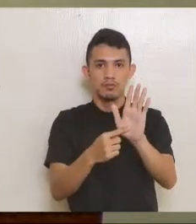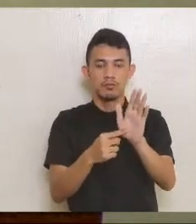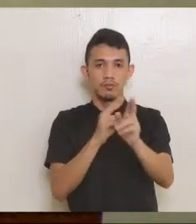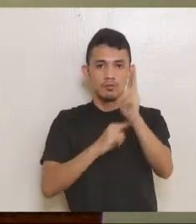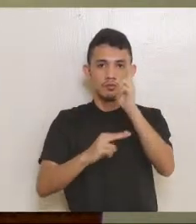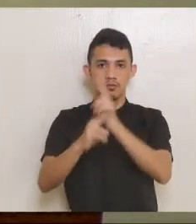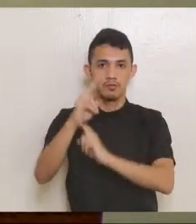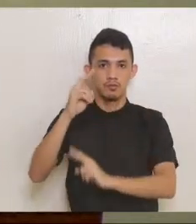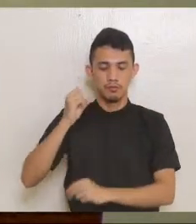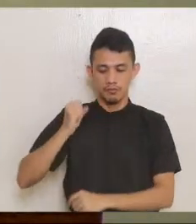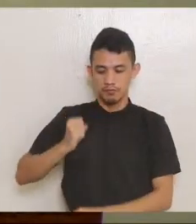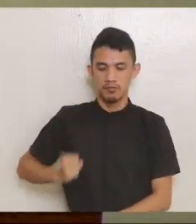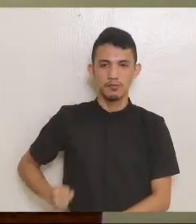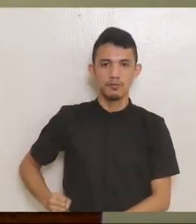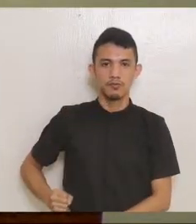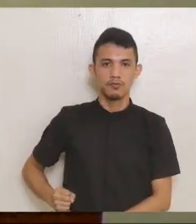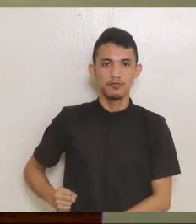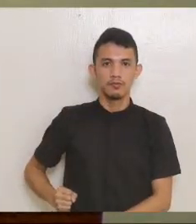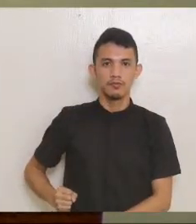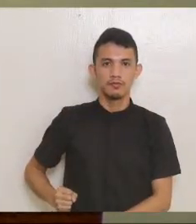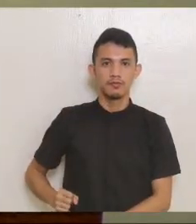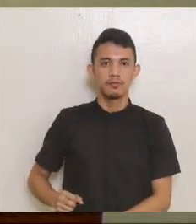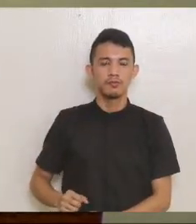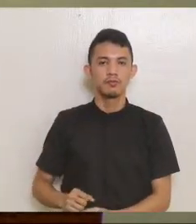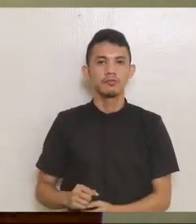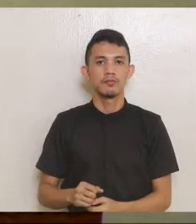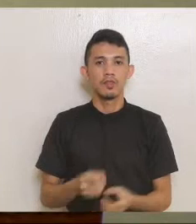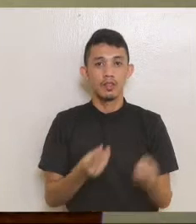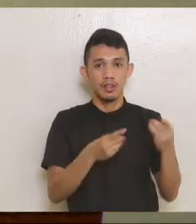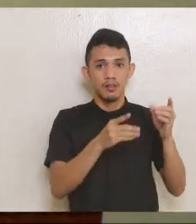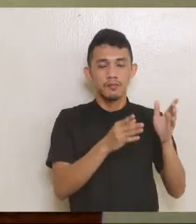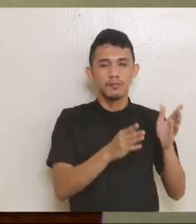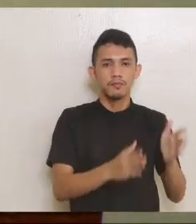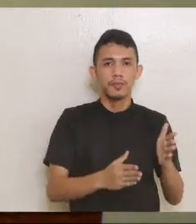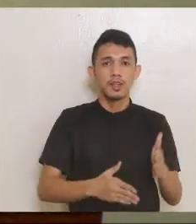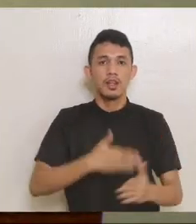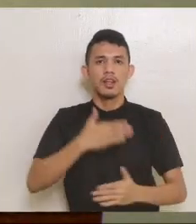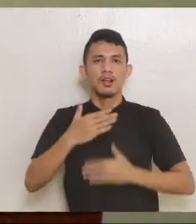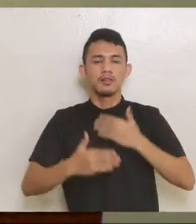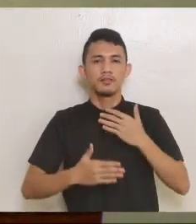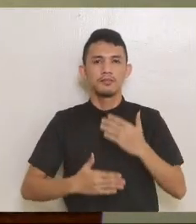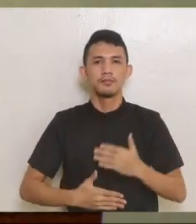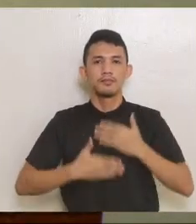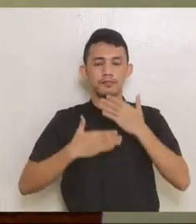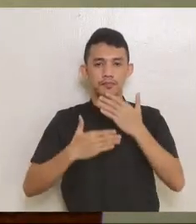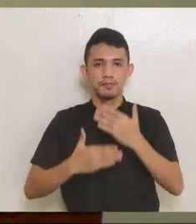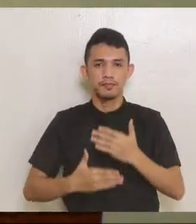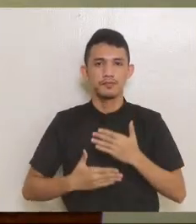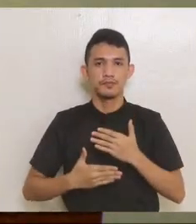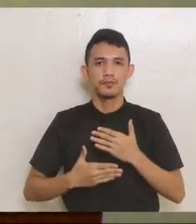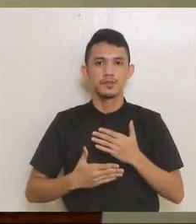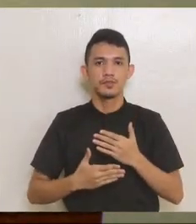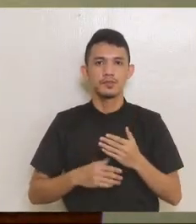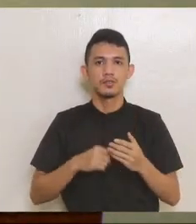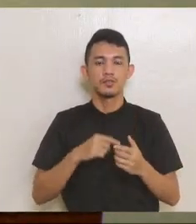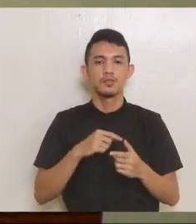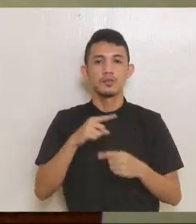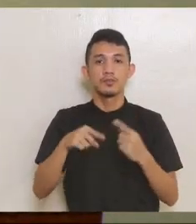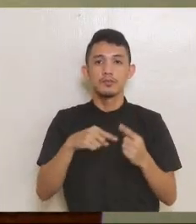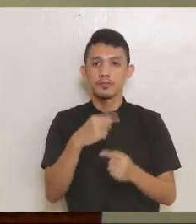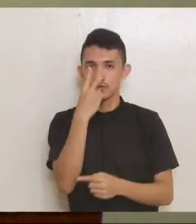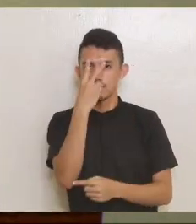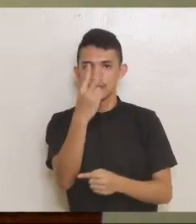iyang kilid. Nalipay pag-ayo ang mga tinun-an sa ilang pagkakita sa